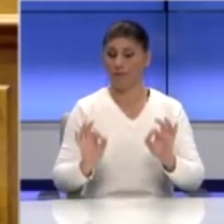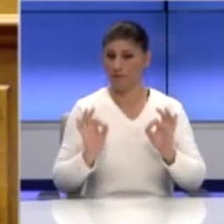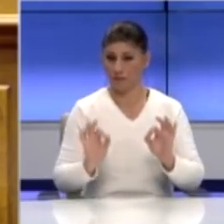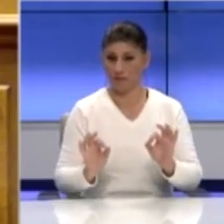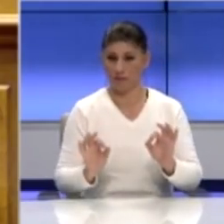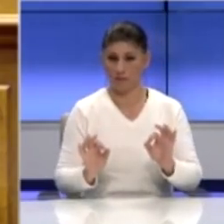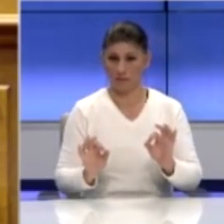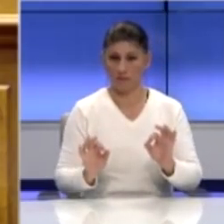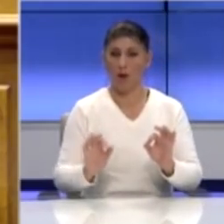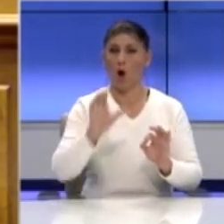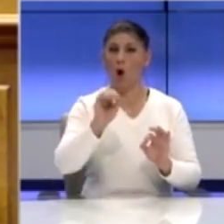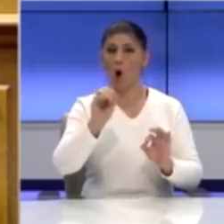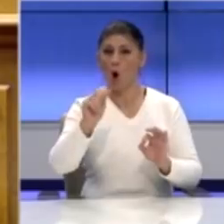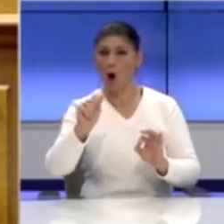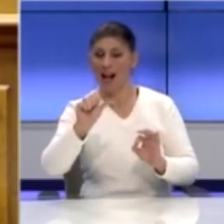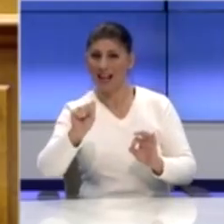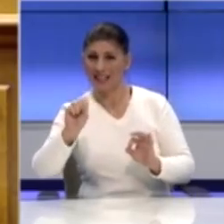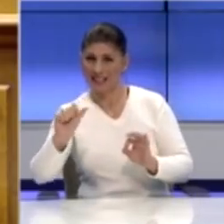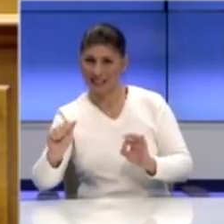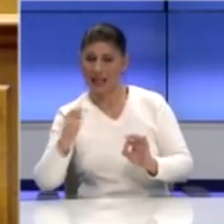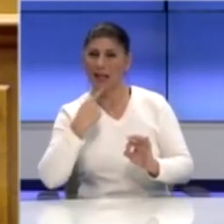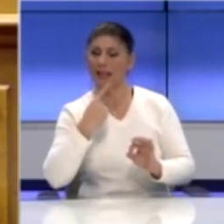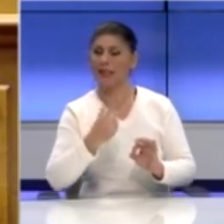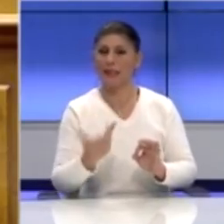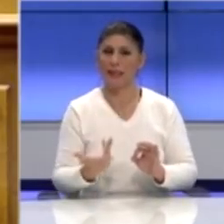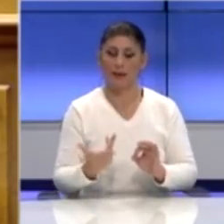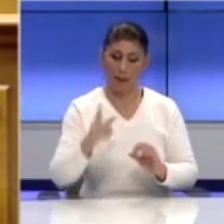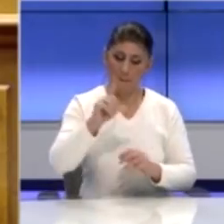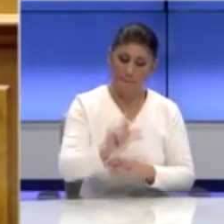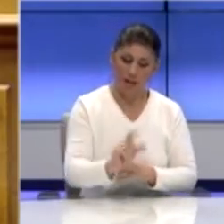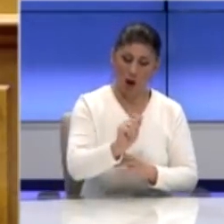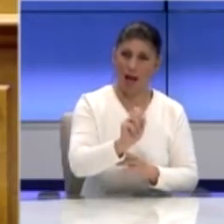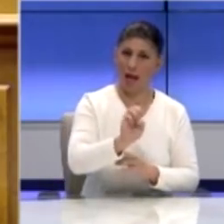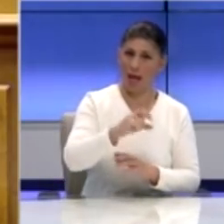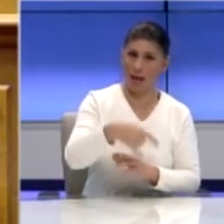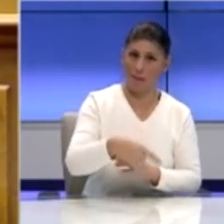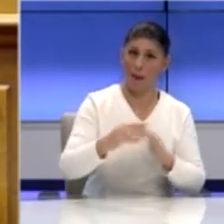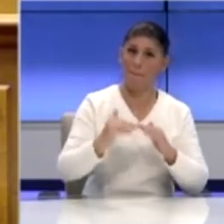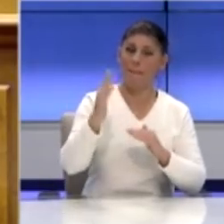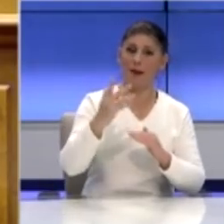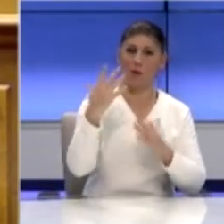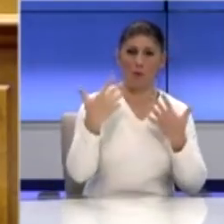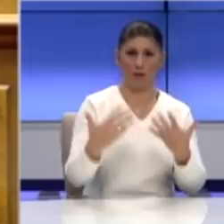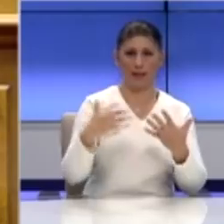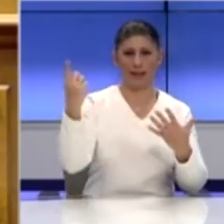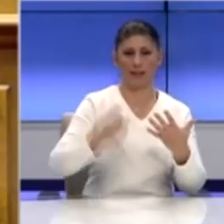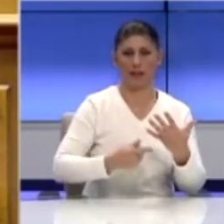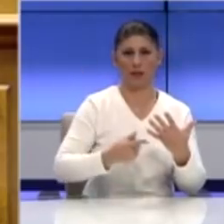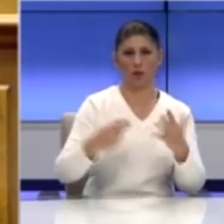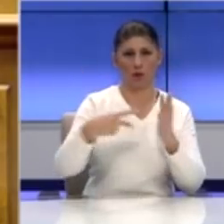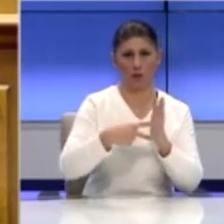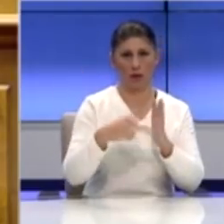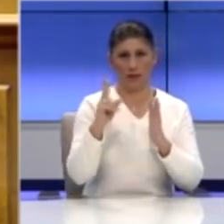Χαρακτηριστικά, ο ΟΑΣΑ έκανε λόγο για μείωση του ΑΕΠ πάνω από 10% το 2020